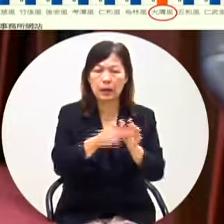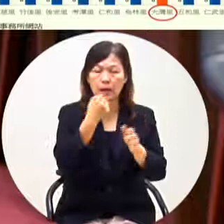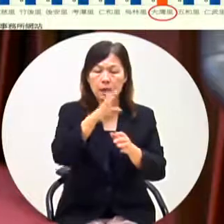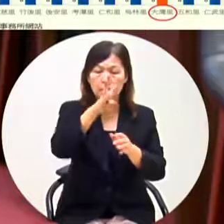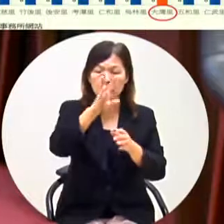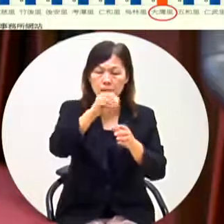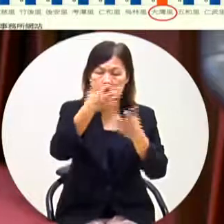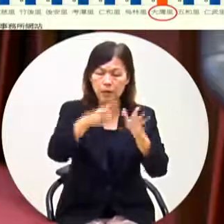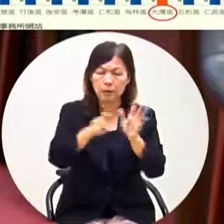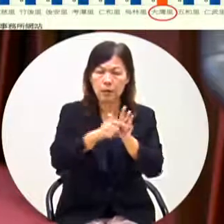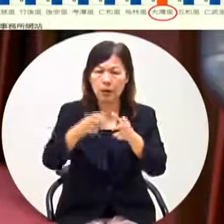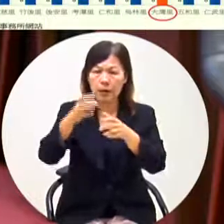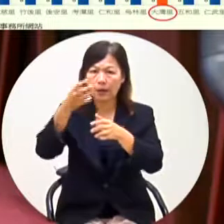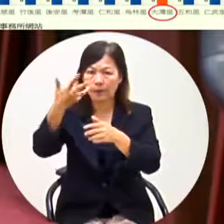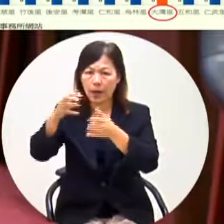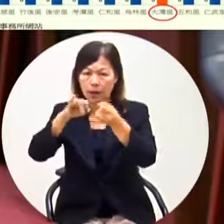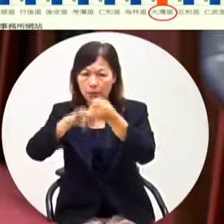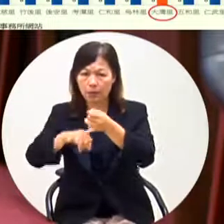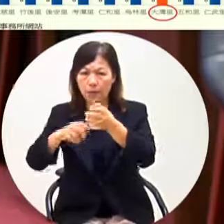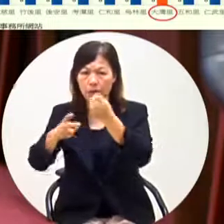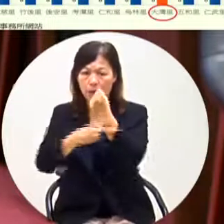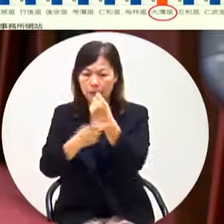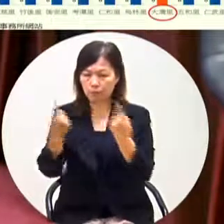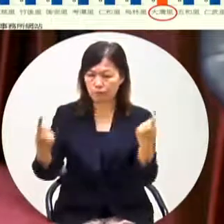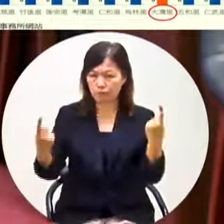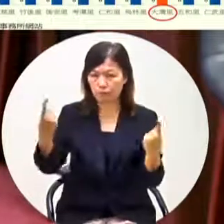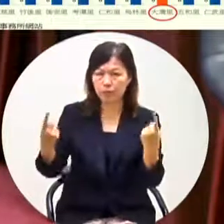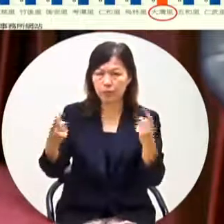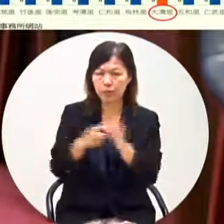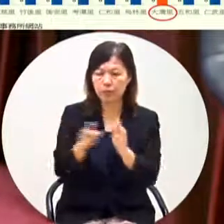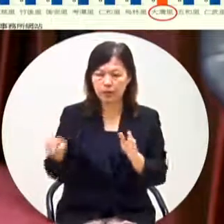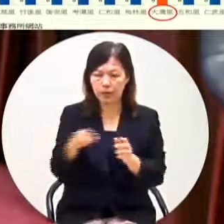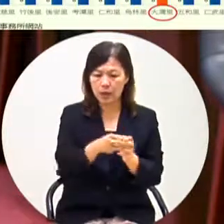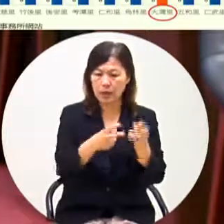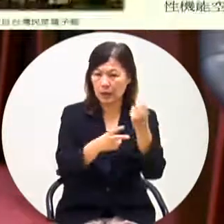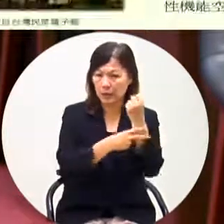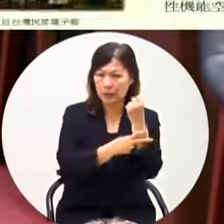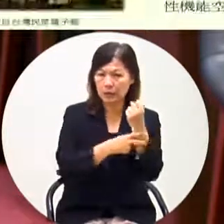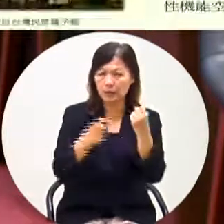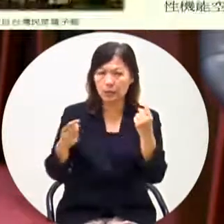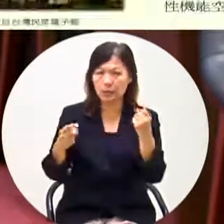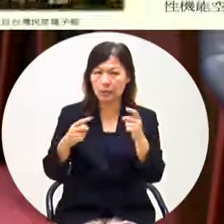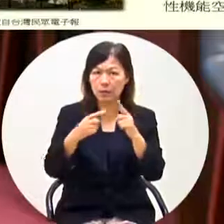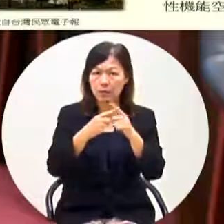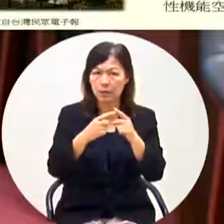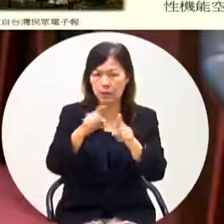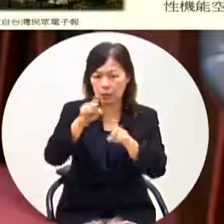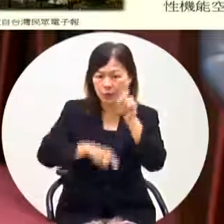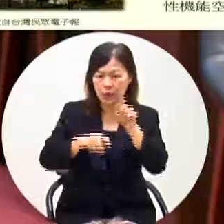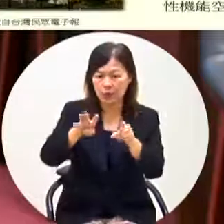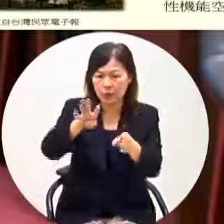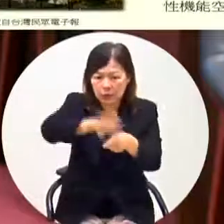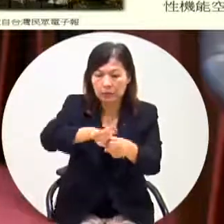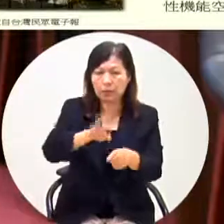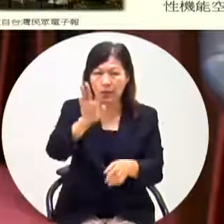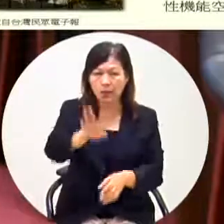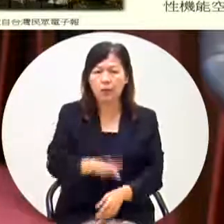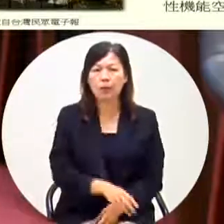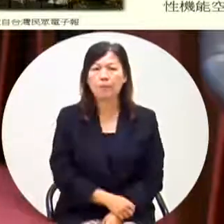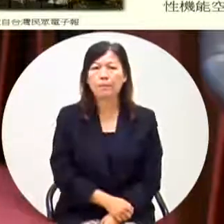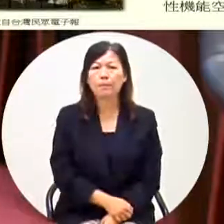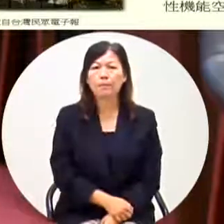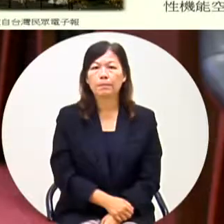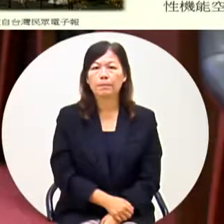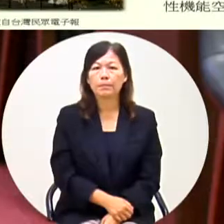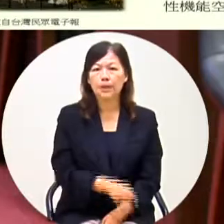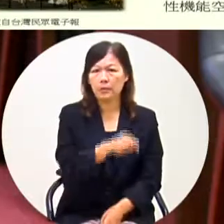较，两个里的人口数啊相差了4倍之多啊。在这个地方其实我很高兴